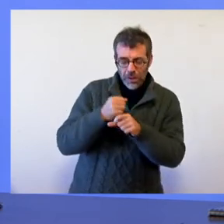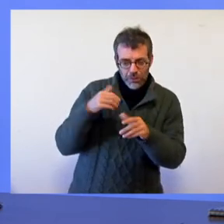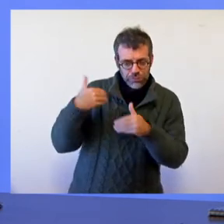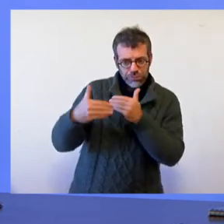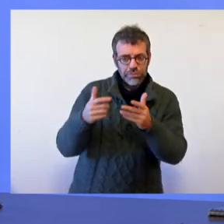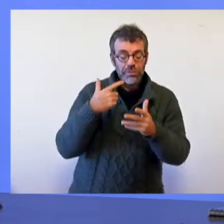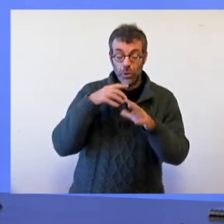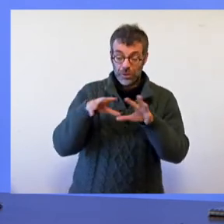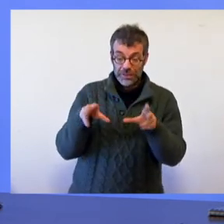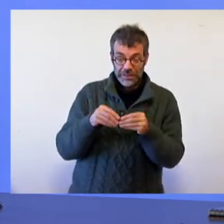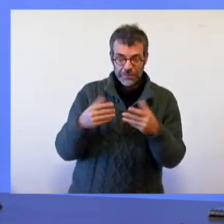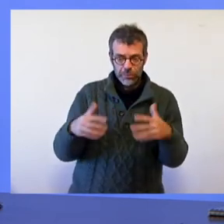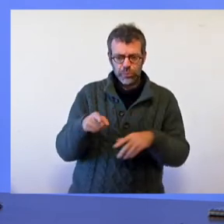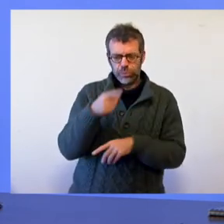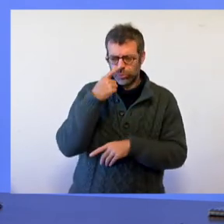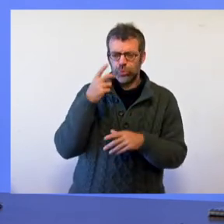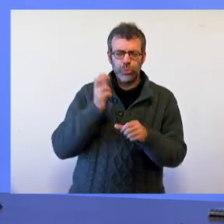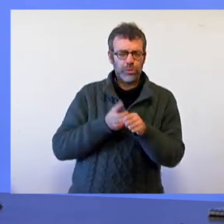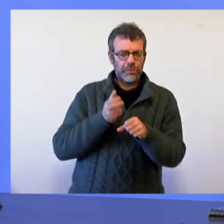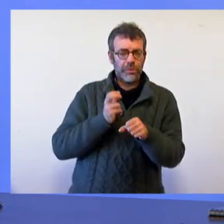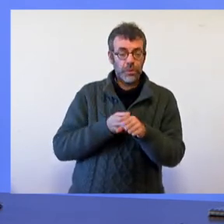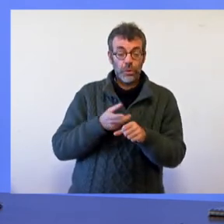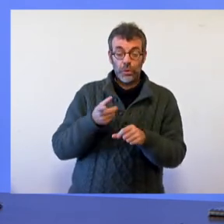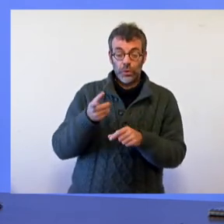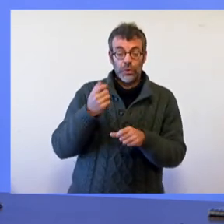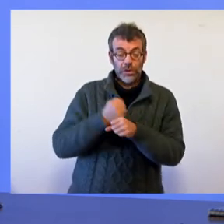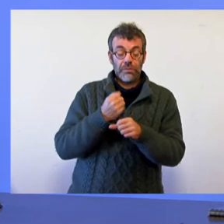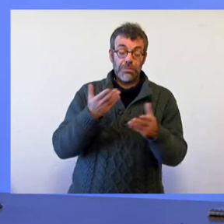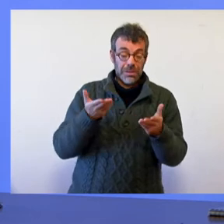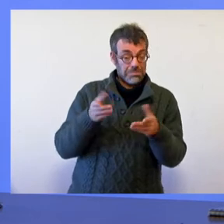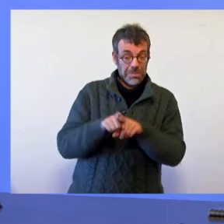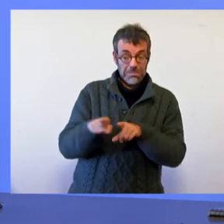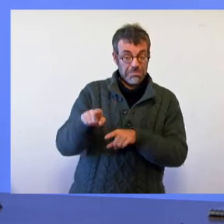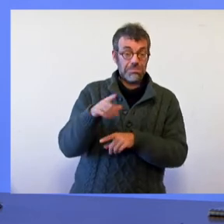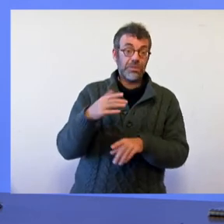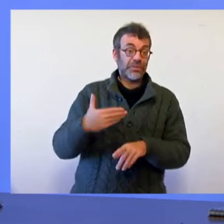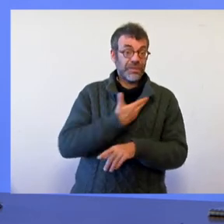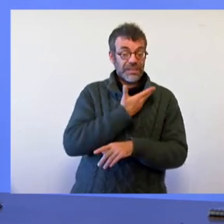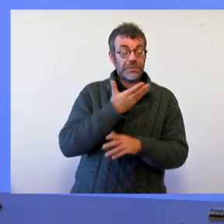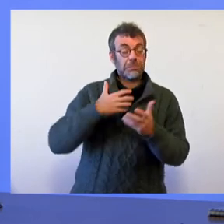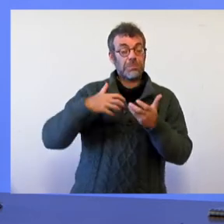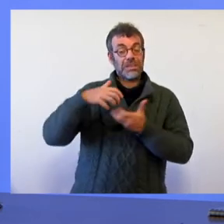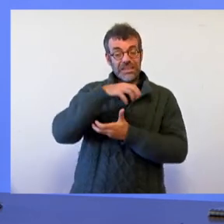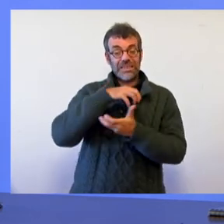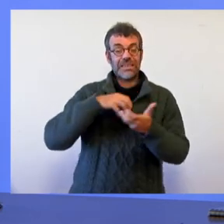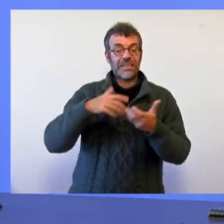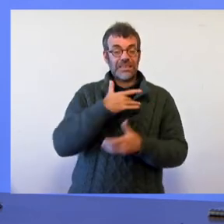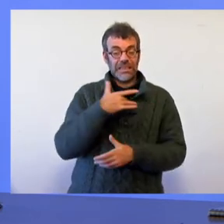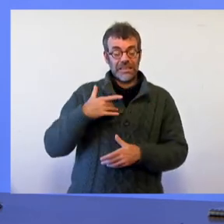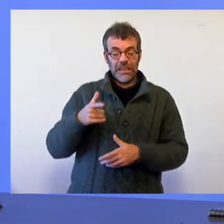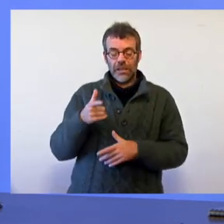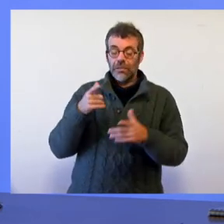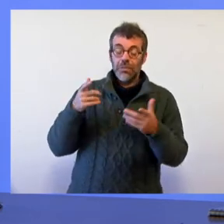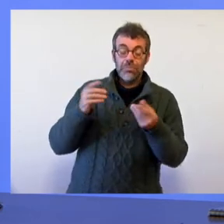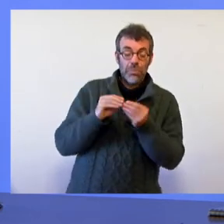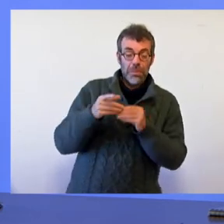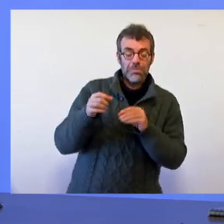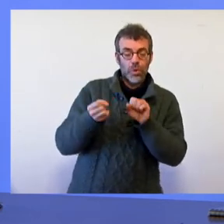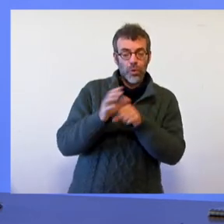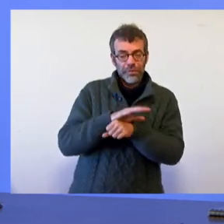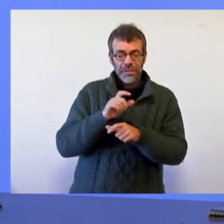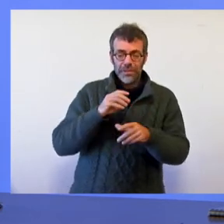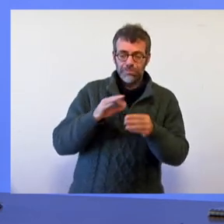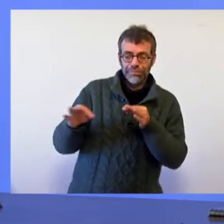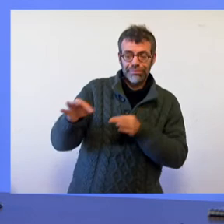les équipes ont dû faire face aussi à la crise sanitaire et aux nombreux cas de Covid, de cas contact, d'absence, etc.